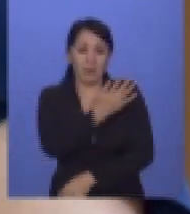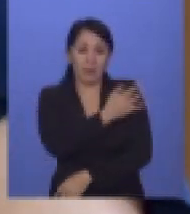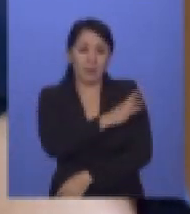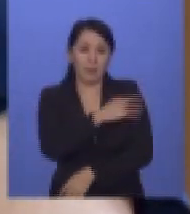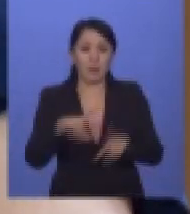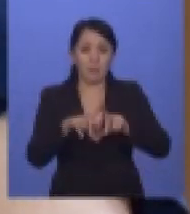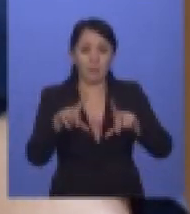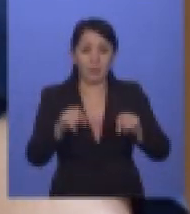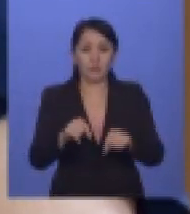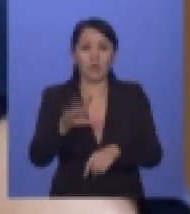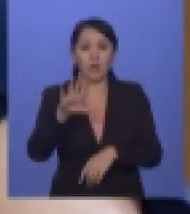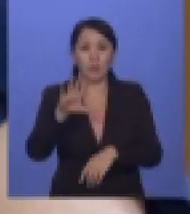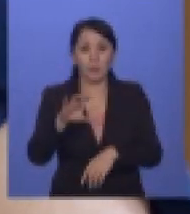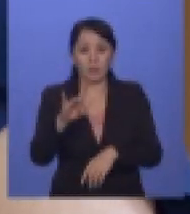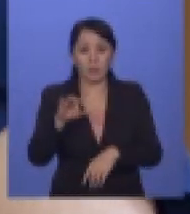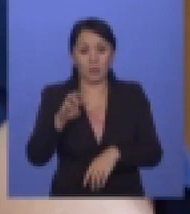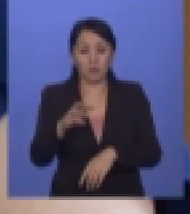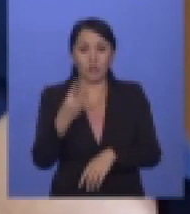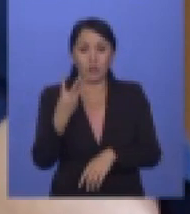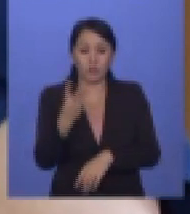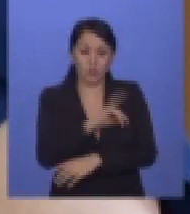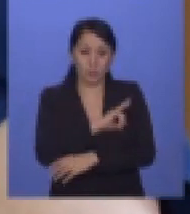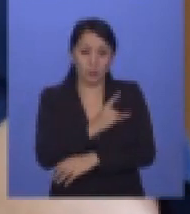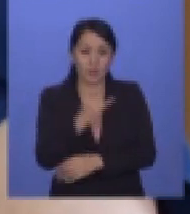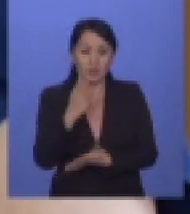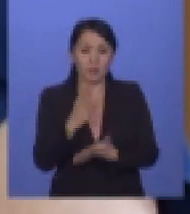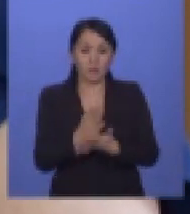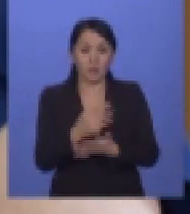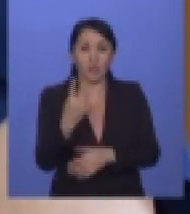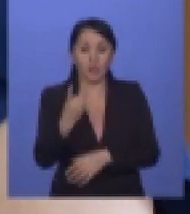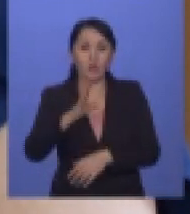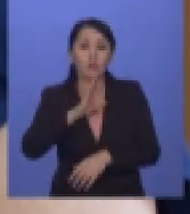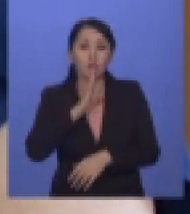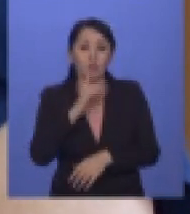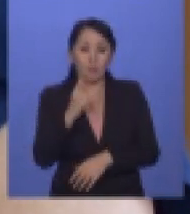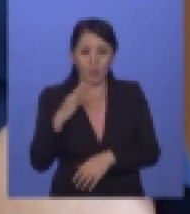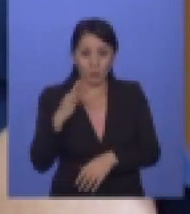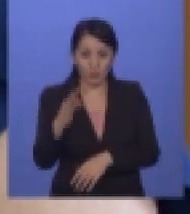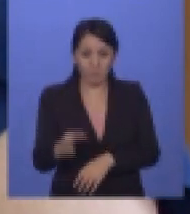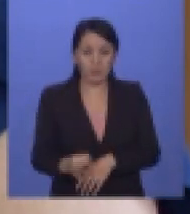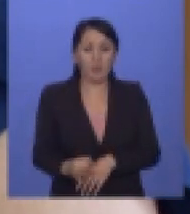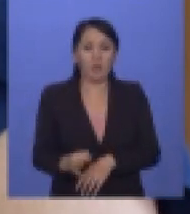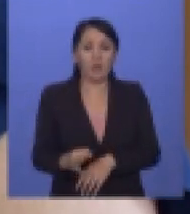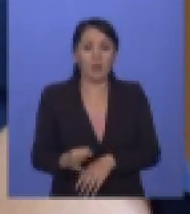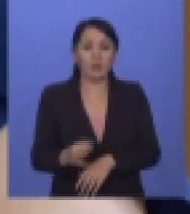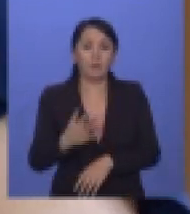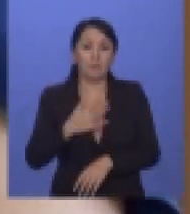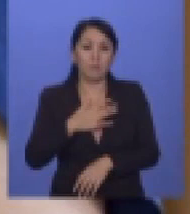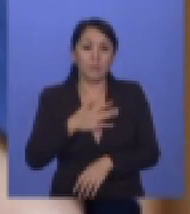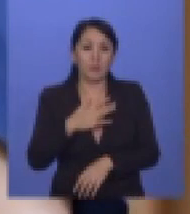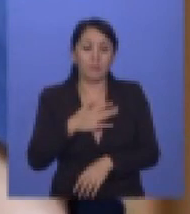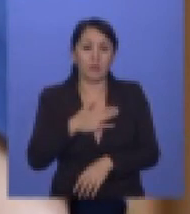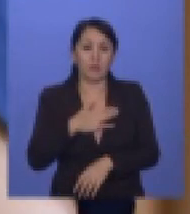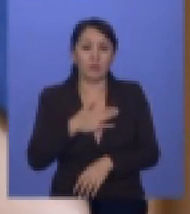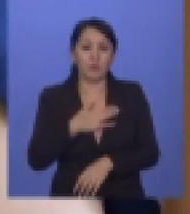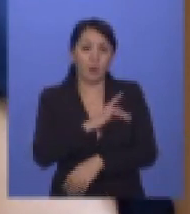Қазір 500 грамм болып дүние есігін ашқан үш жаңа туған нәресте бар. Олардың екеуі қыз болса, біреуі ұл. Сонымен қатар қазір мекемемізде менің қалай өскенімді